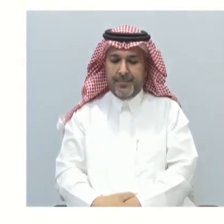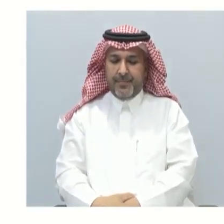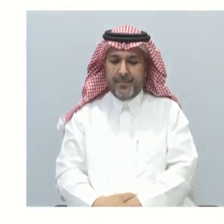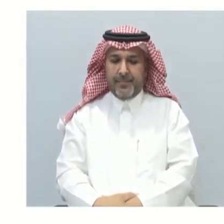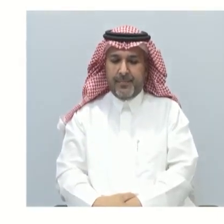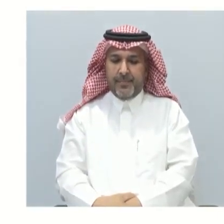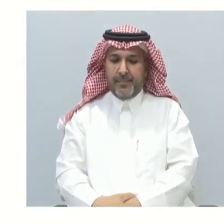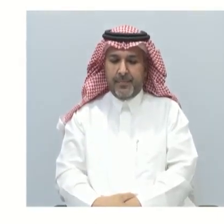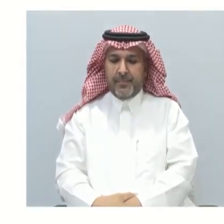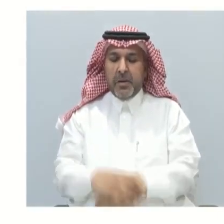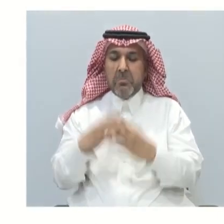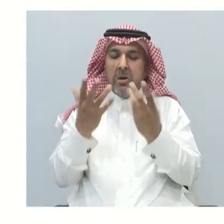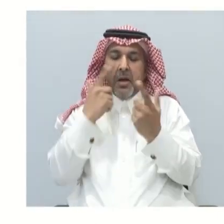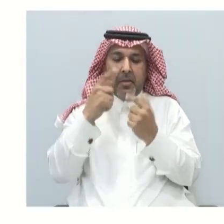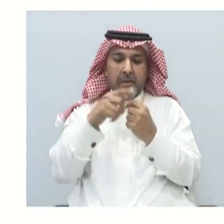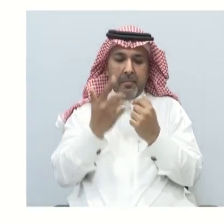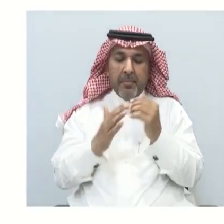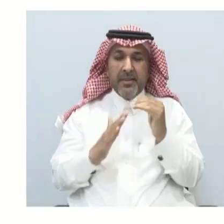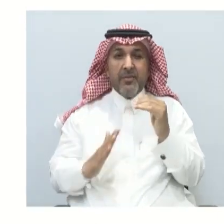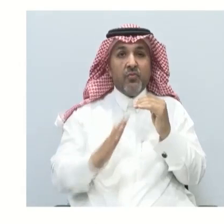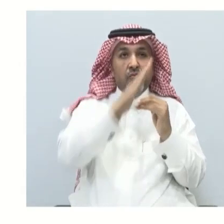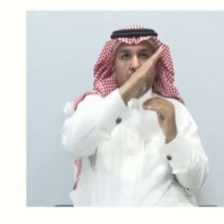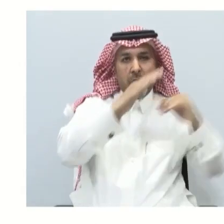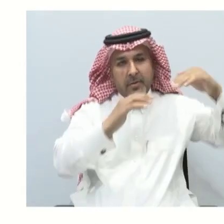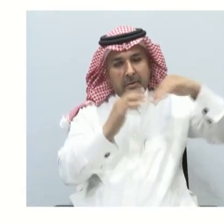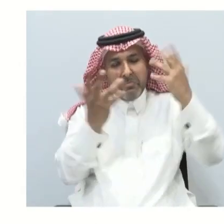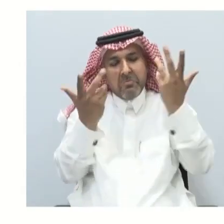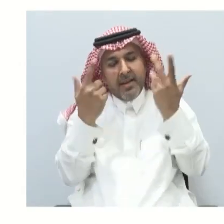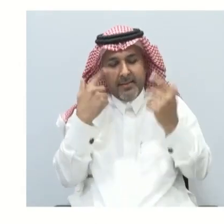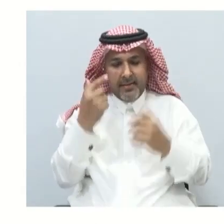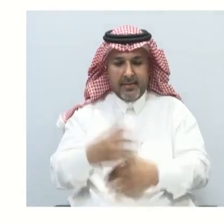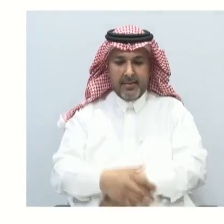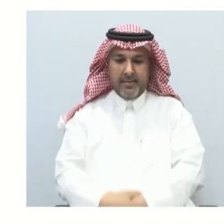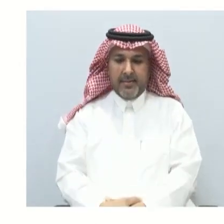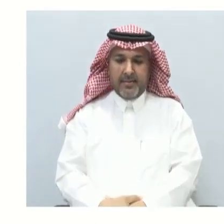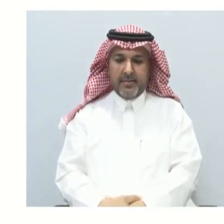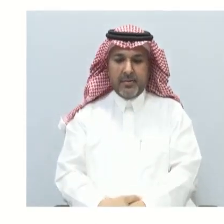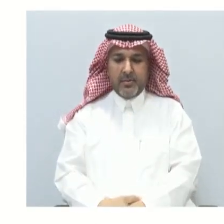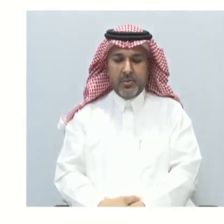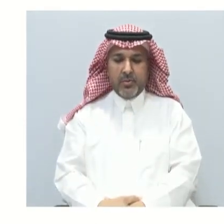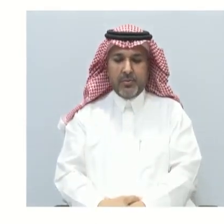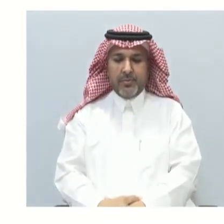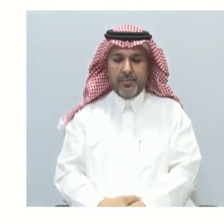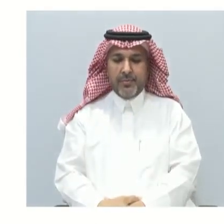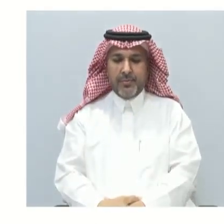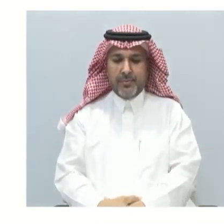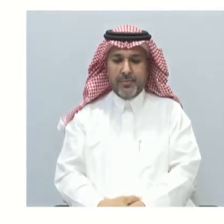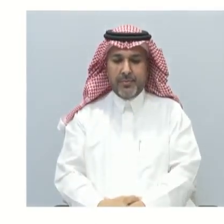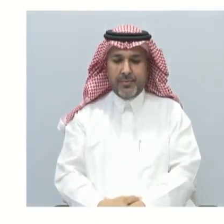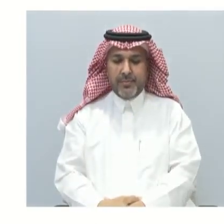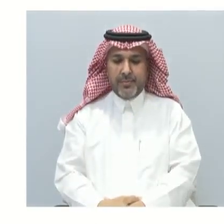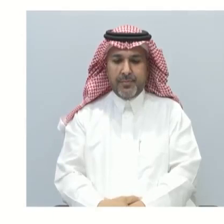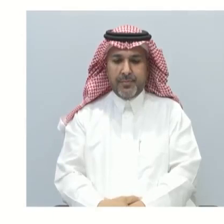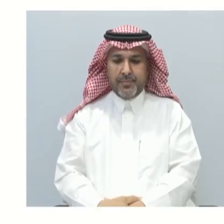تقدر تطلع منها لا صعود ولا نزول يعني كانها جايه كذا فبالتالي تعتبر لا يوجد ارتباط